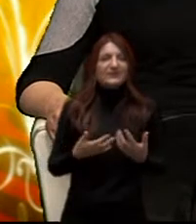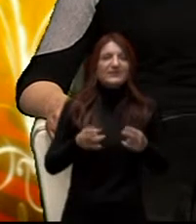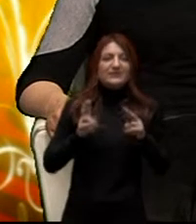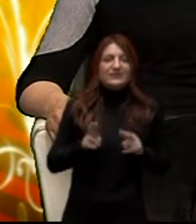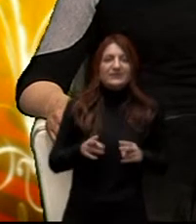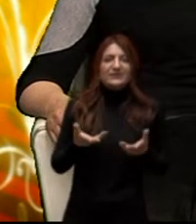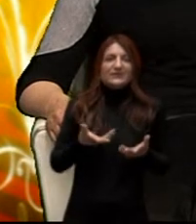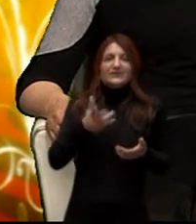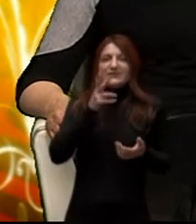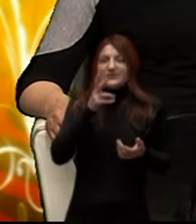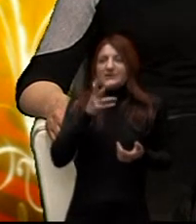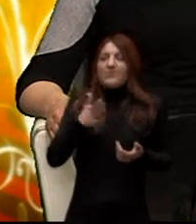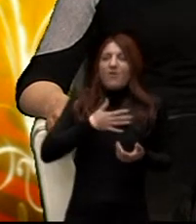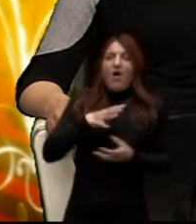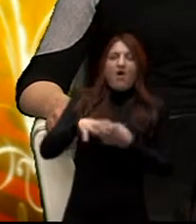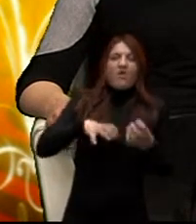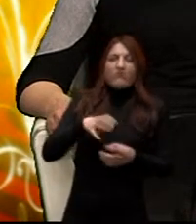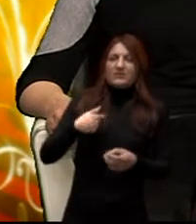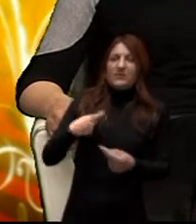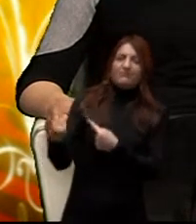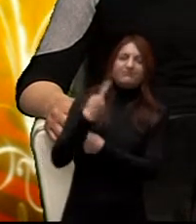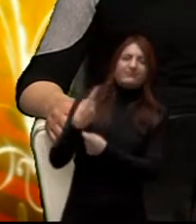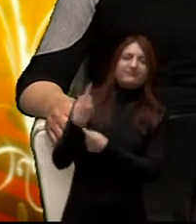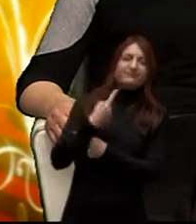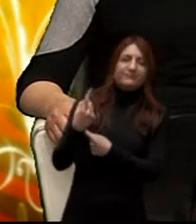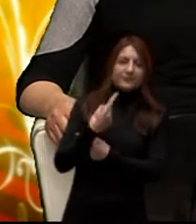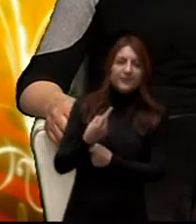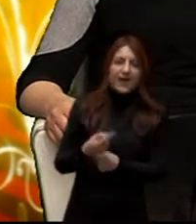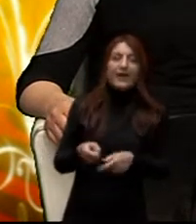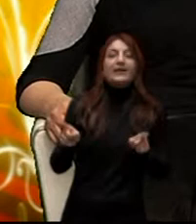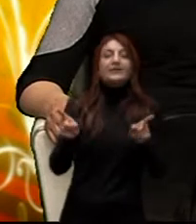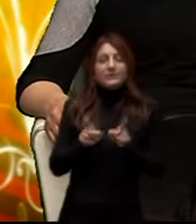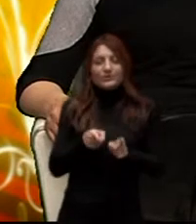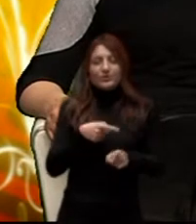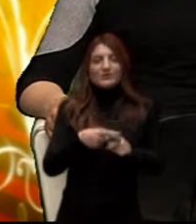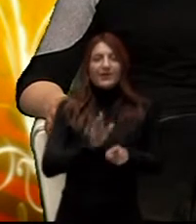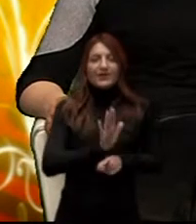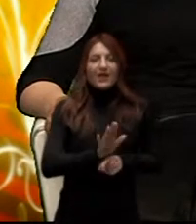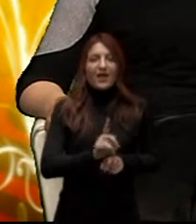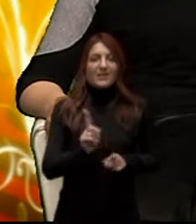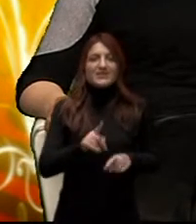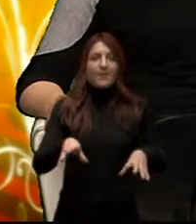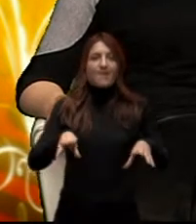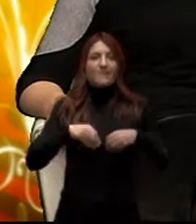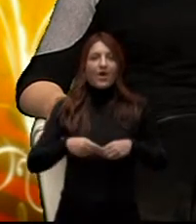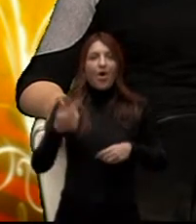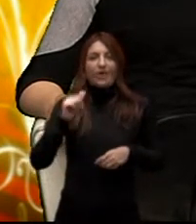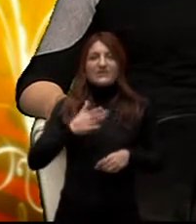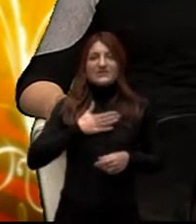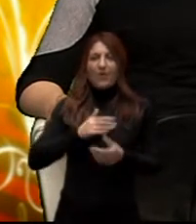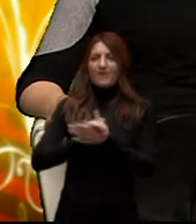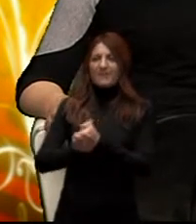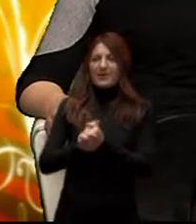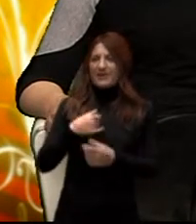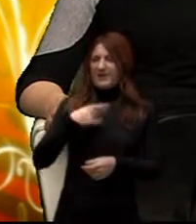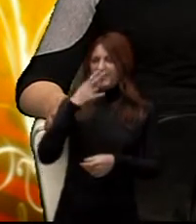frustrirani sa zahtjevima svoje obitelji i onoga što oni žele. Oni su isto tako vrlo često neprihvaćeni od svojih vršnjaka, ali su